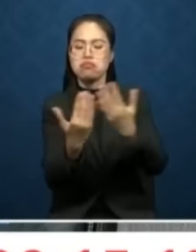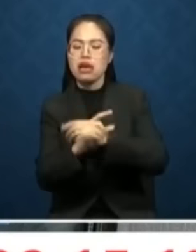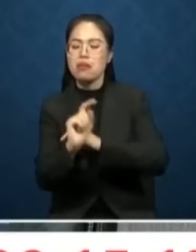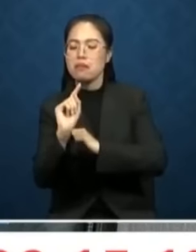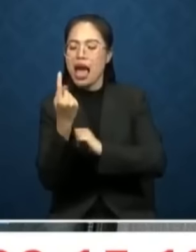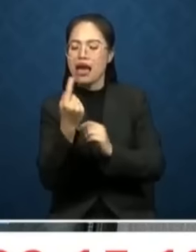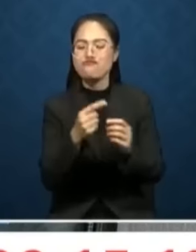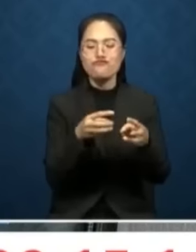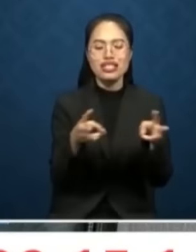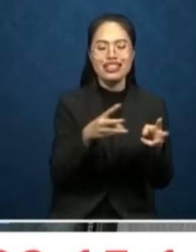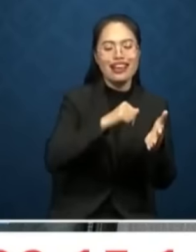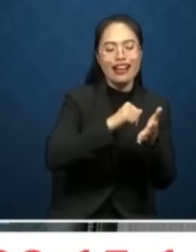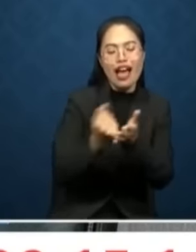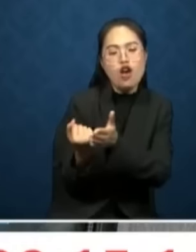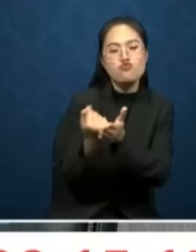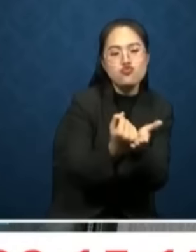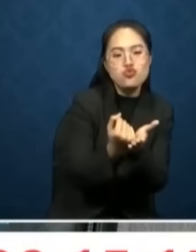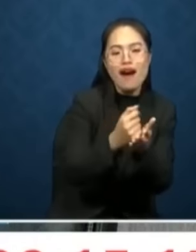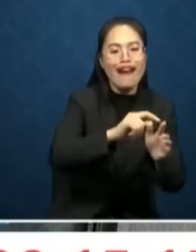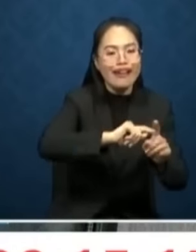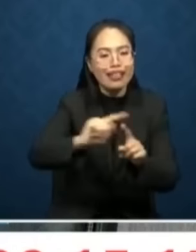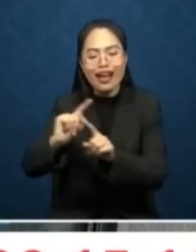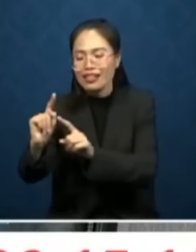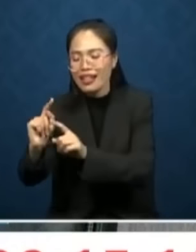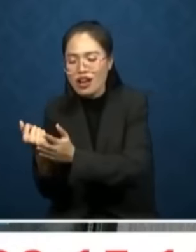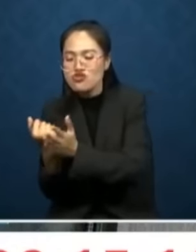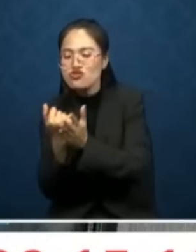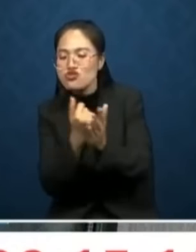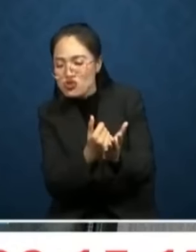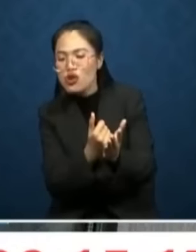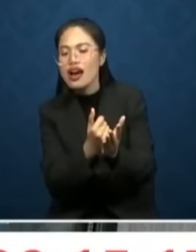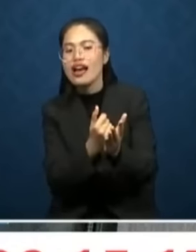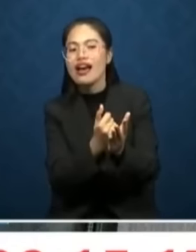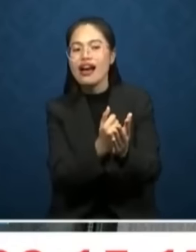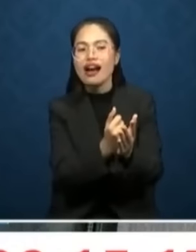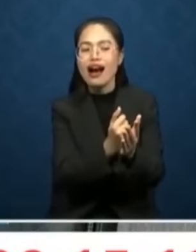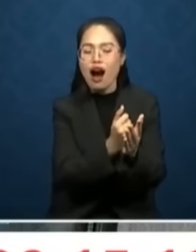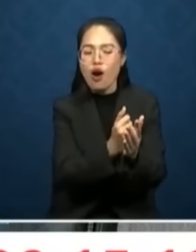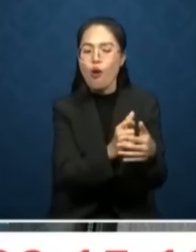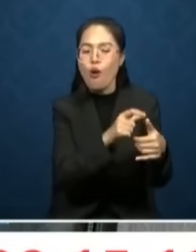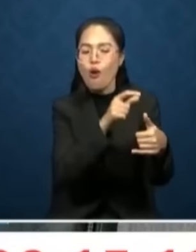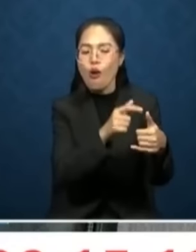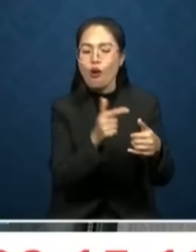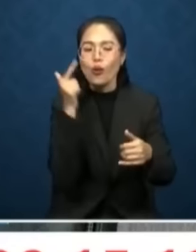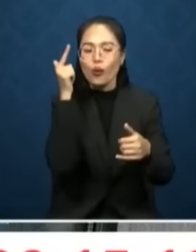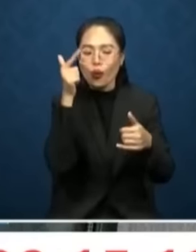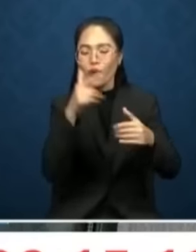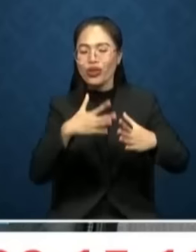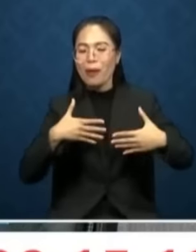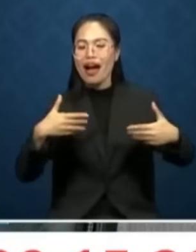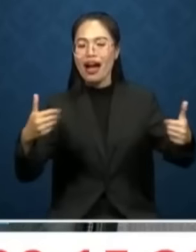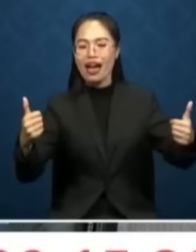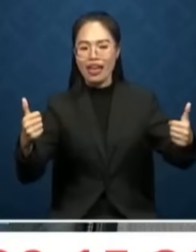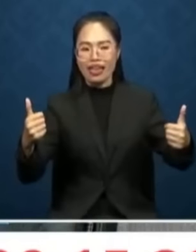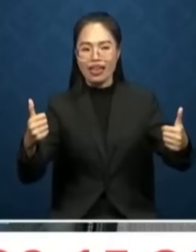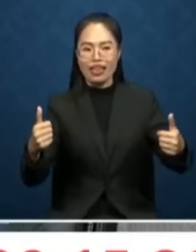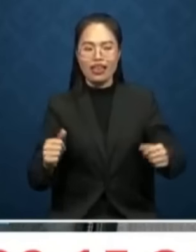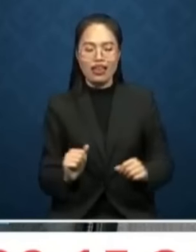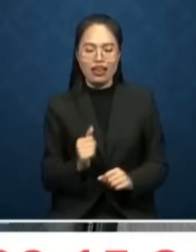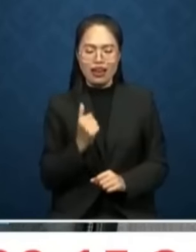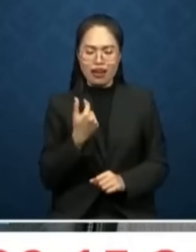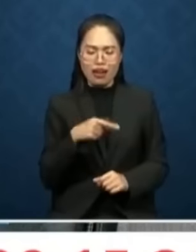ต่างๆนานาทั้งช่อฉนเสียหายนะครับจนทำให้ผมอดนึกไม่ได้ว่าผู้